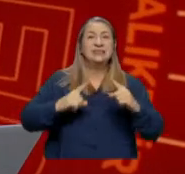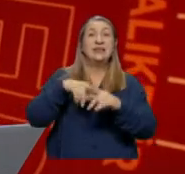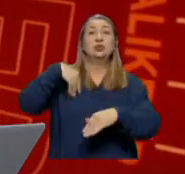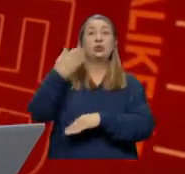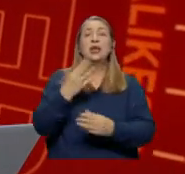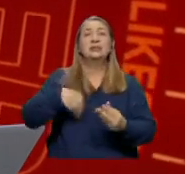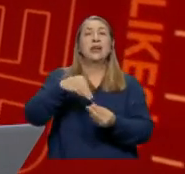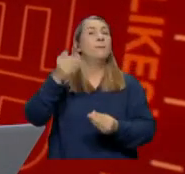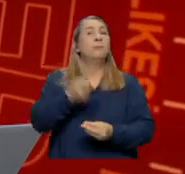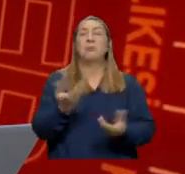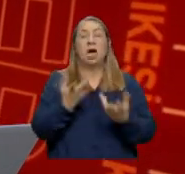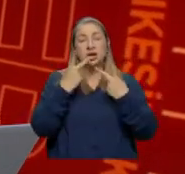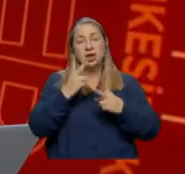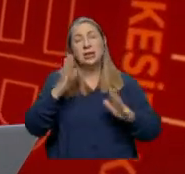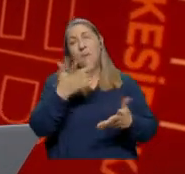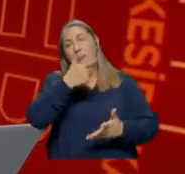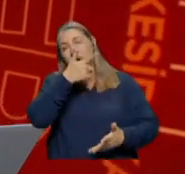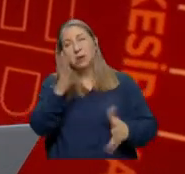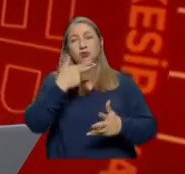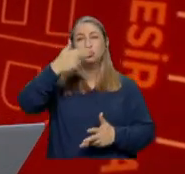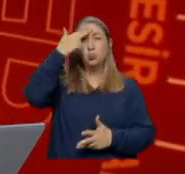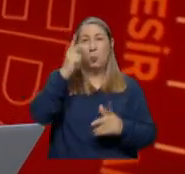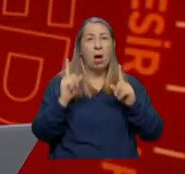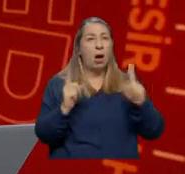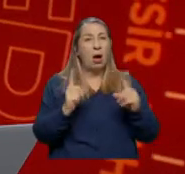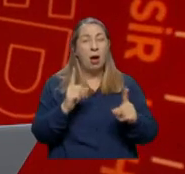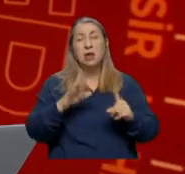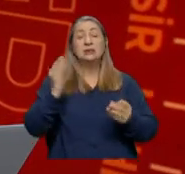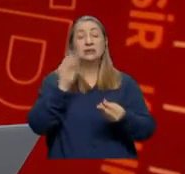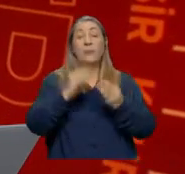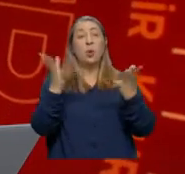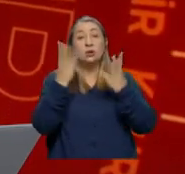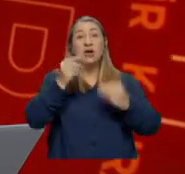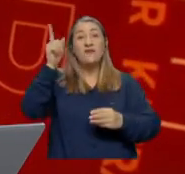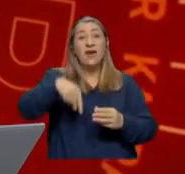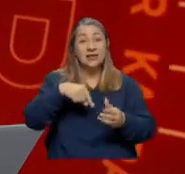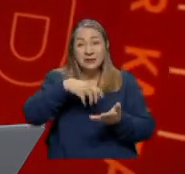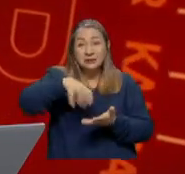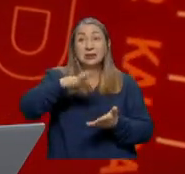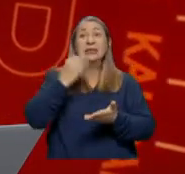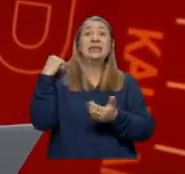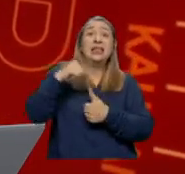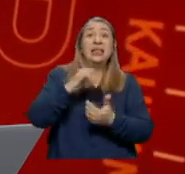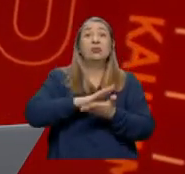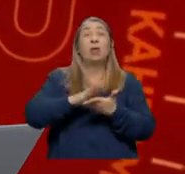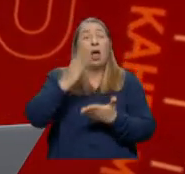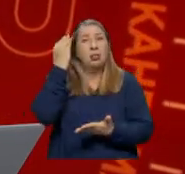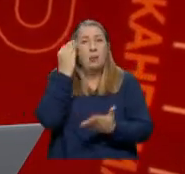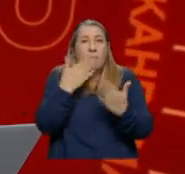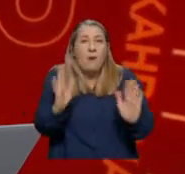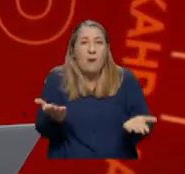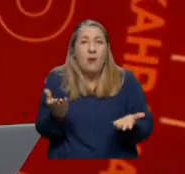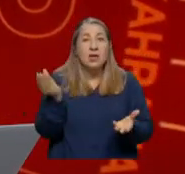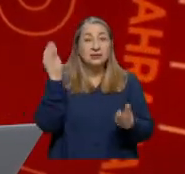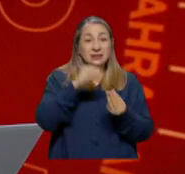oranlarını açıklayacak ya Perşembe ya da cuma günü zam oranı ne olursa olsun vergi dilimleri yeniden düzenlenmezse anlamı yok çünkü